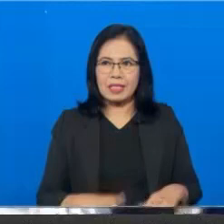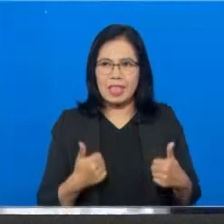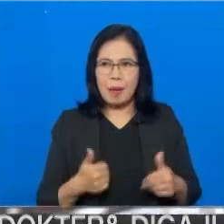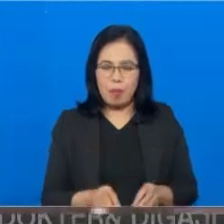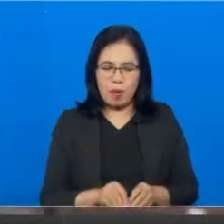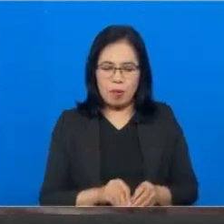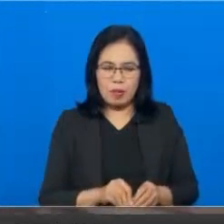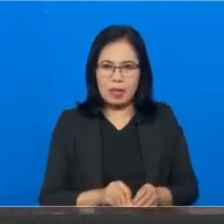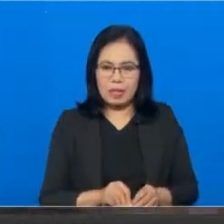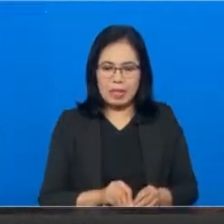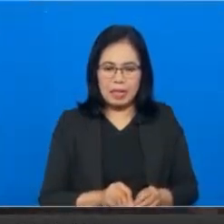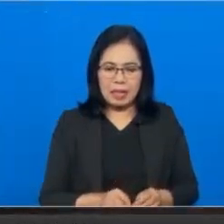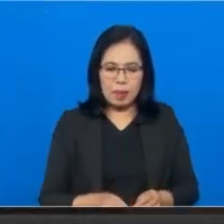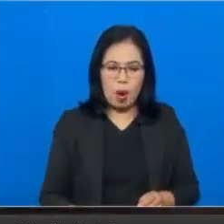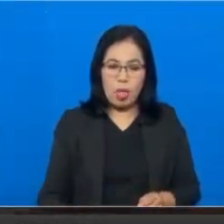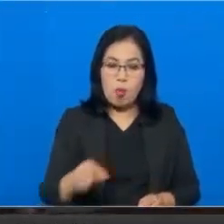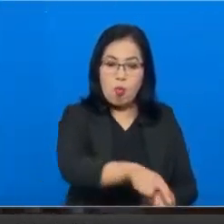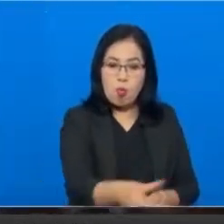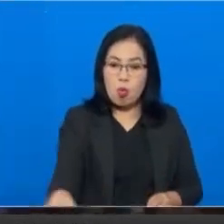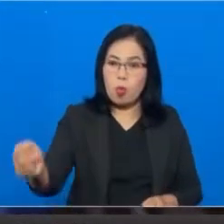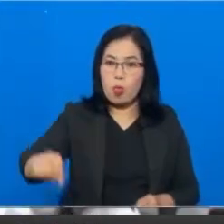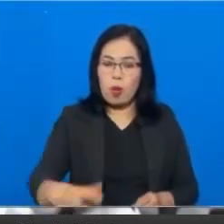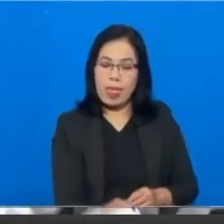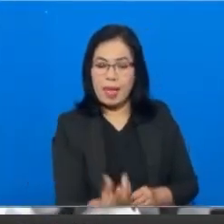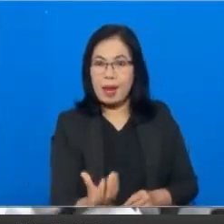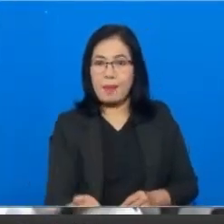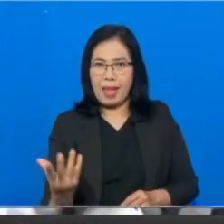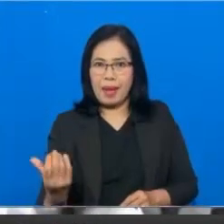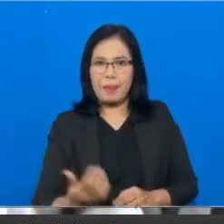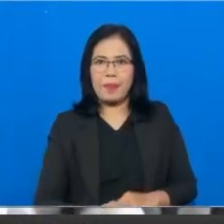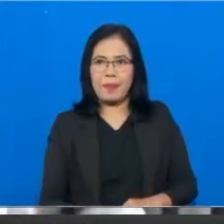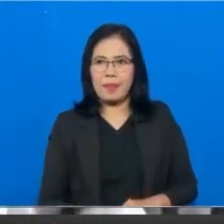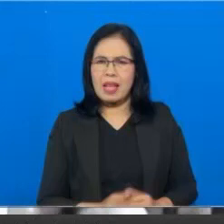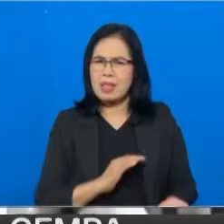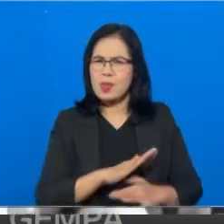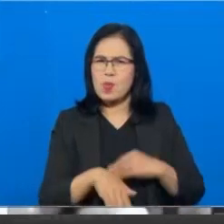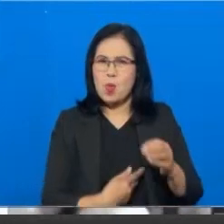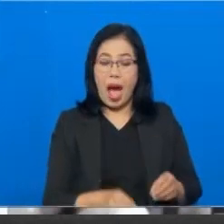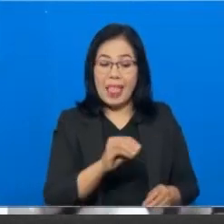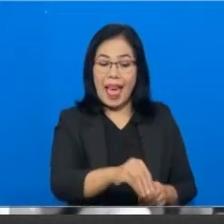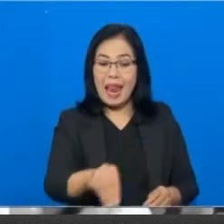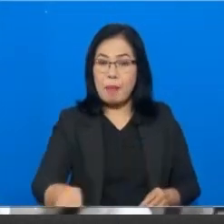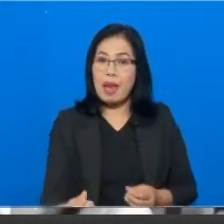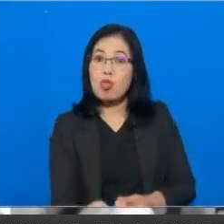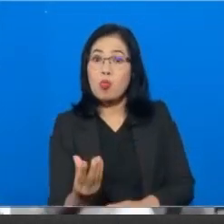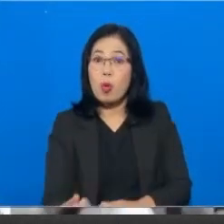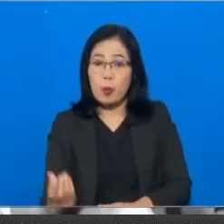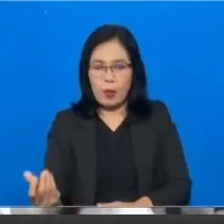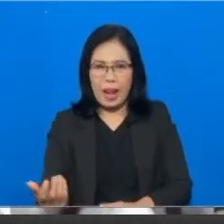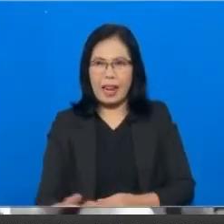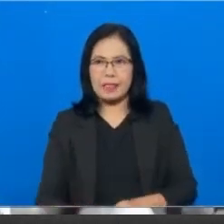beberapa tanaman. Nah, itu bisa untuk diaplikasikan di semua tanaman, bukan hanya tanaman padi